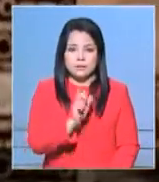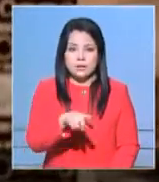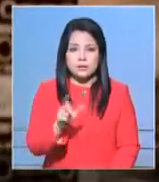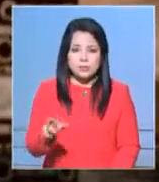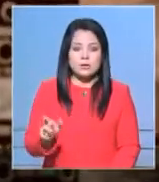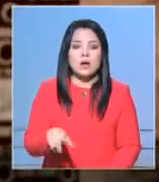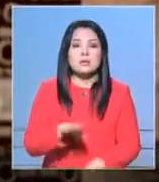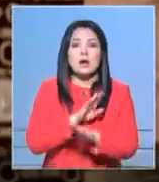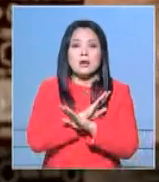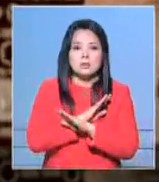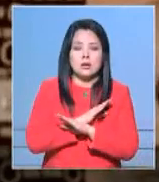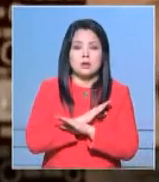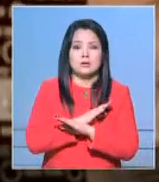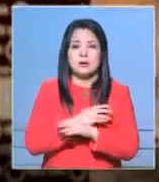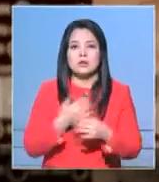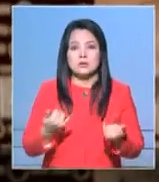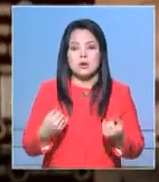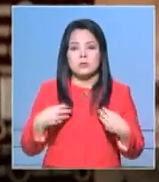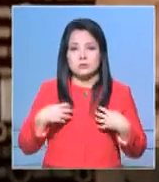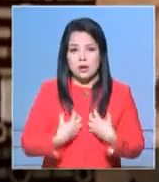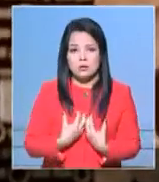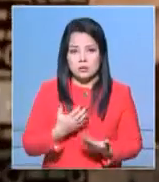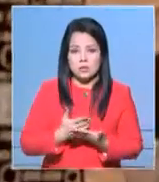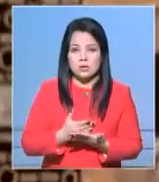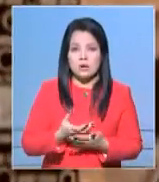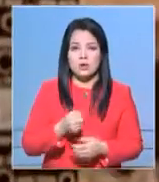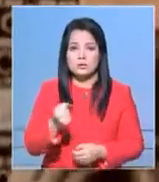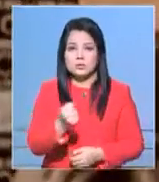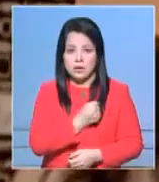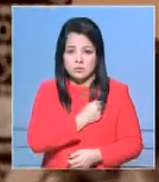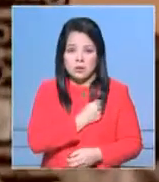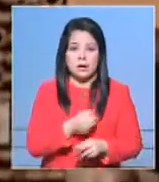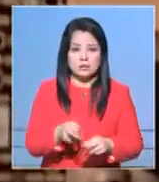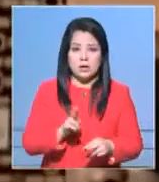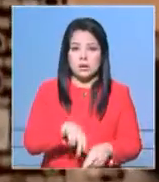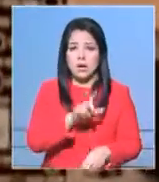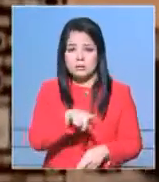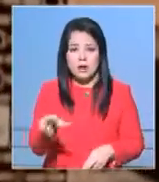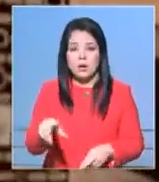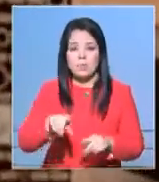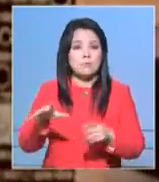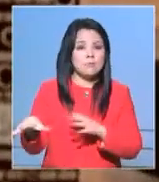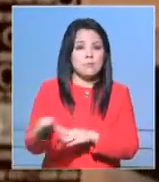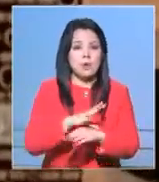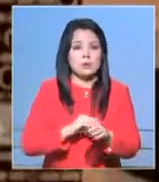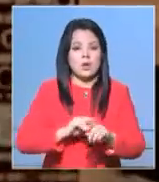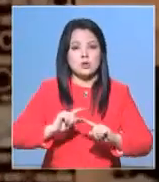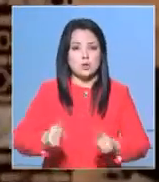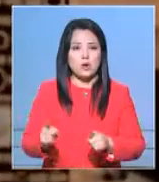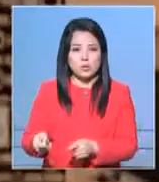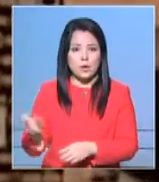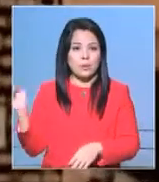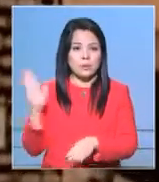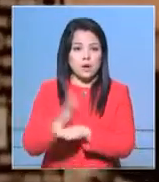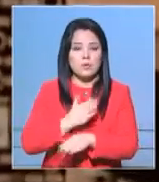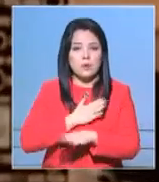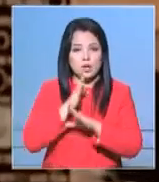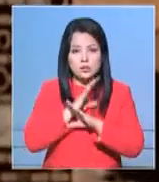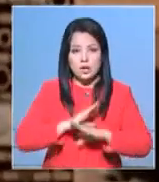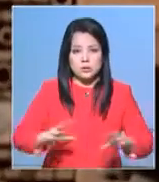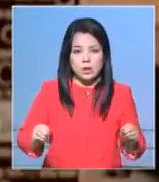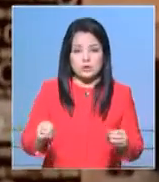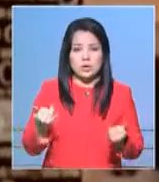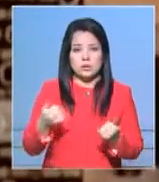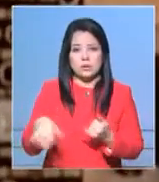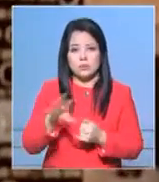Азаматтардың қаза тапқанына қатты қайғырамын. Құзырлы органдарға осы іске қатысы бар адамдардың барлығын тұтқындауға бұйрық бердім. Біздің тыныштығымызды бұзып,